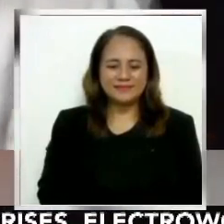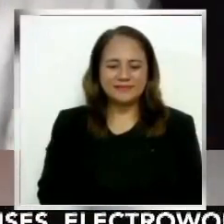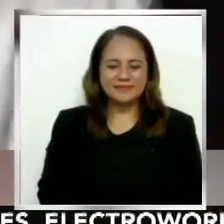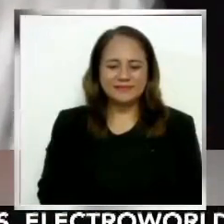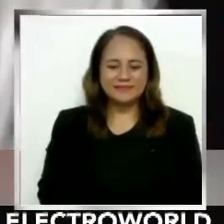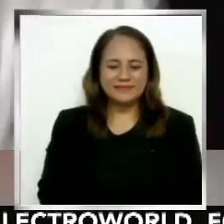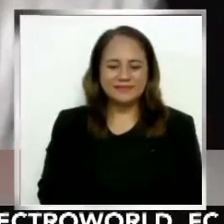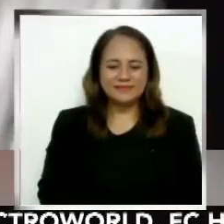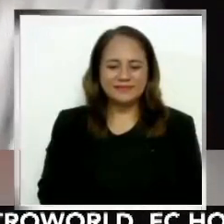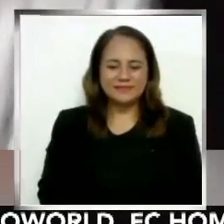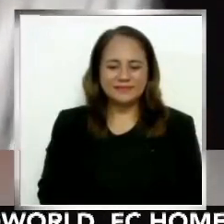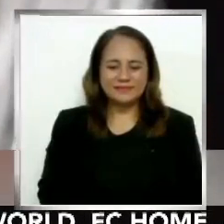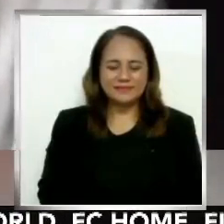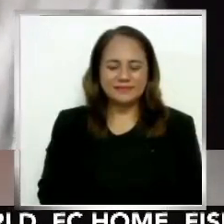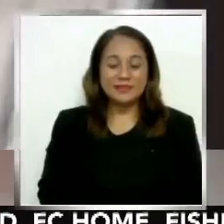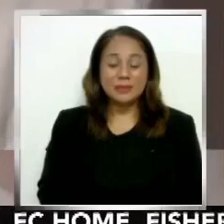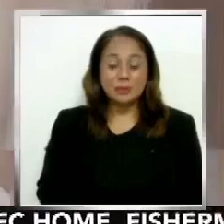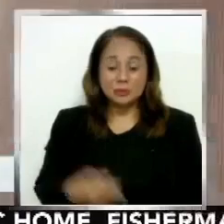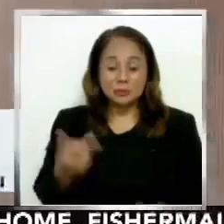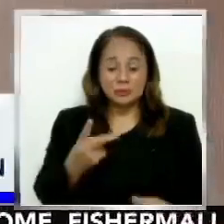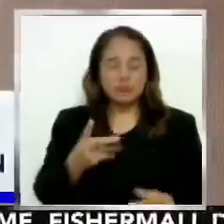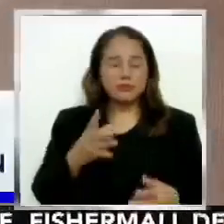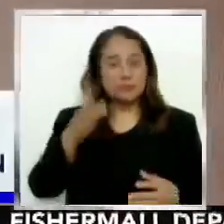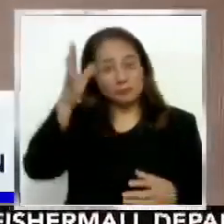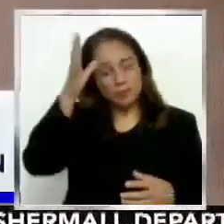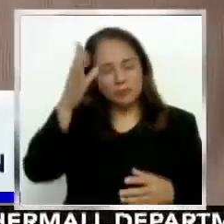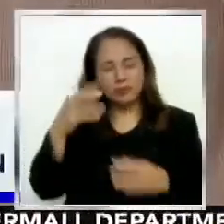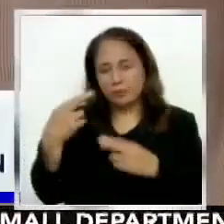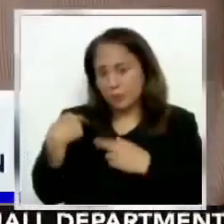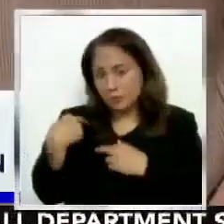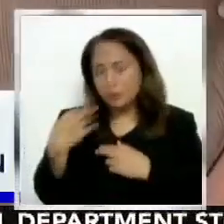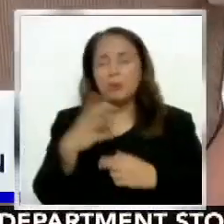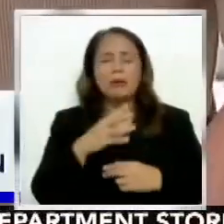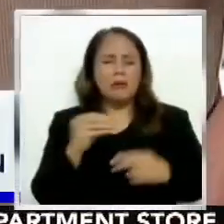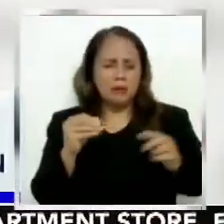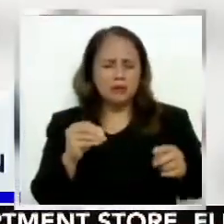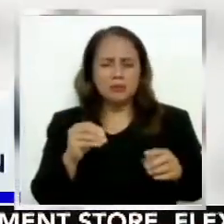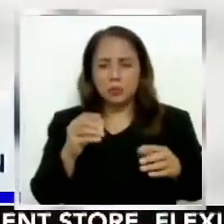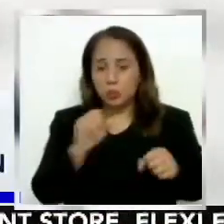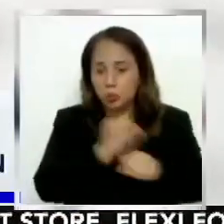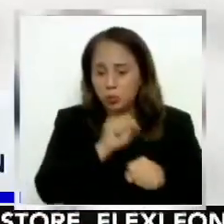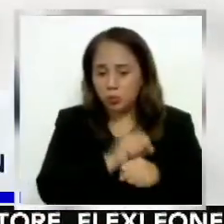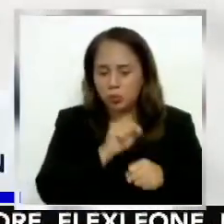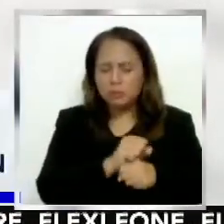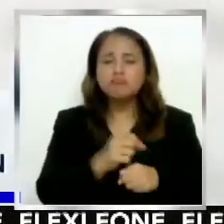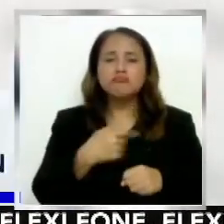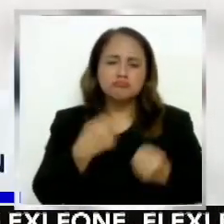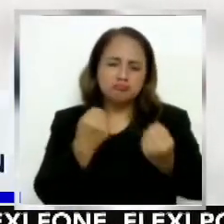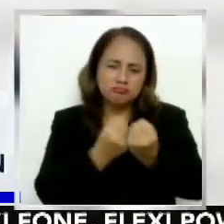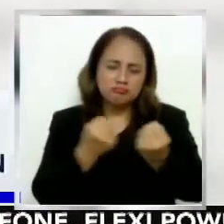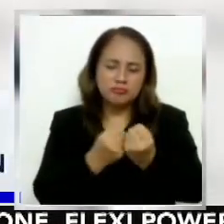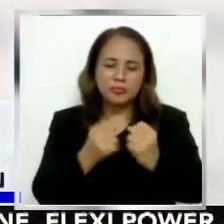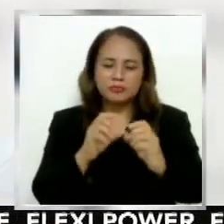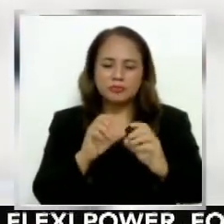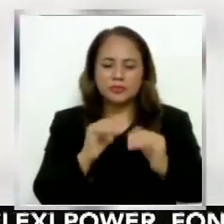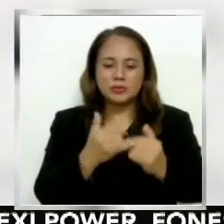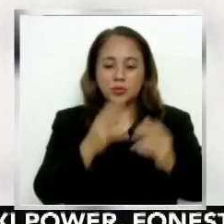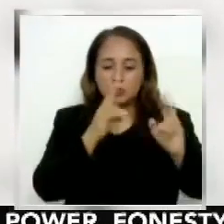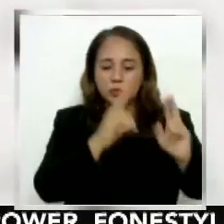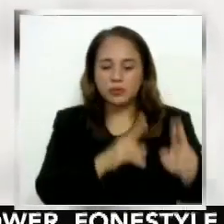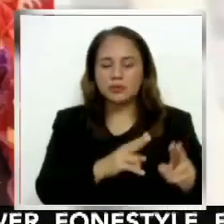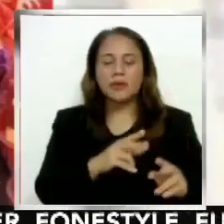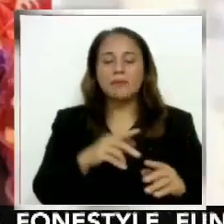Kahit busy sa daddy duties at showbiz career, abala rin sa kanyang civic work si Dong, na honorary member ng PMA Sanghaya Class